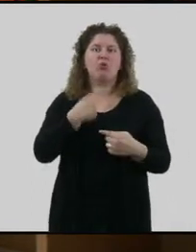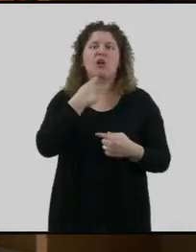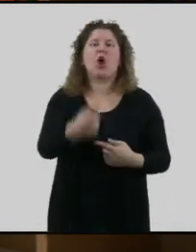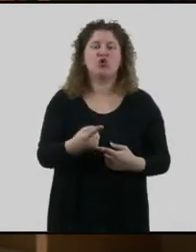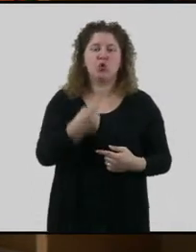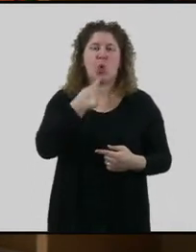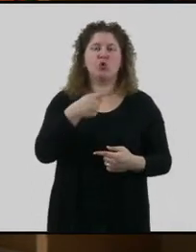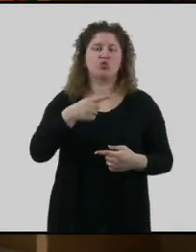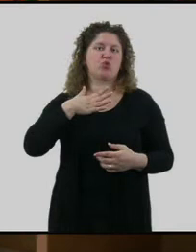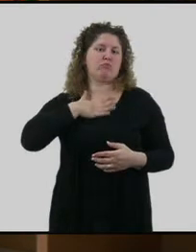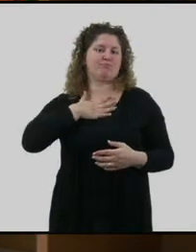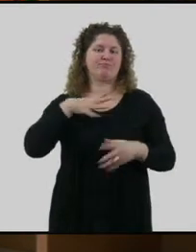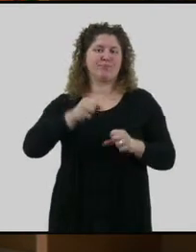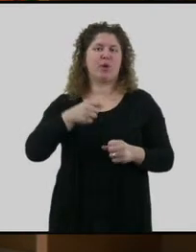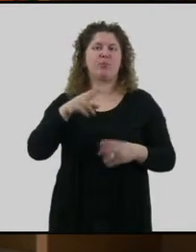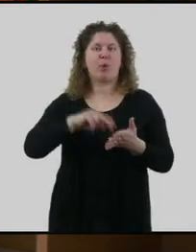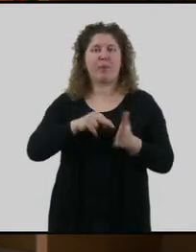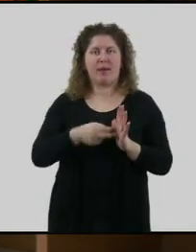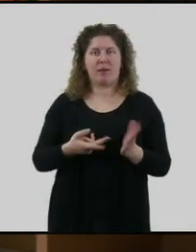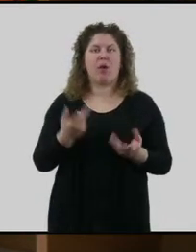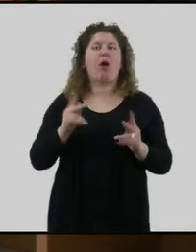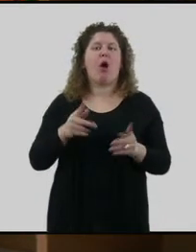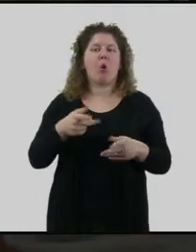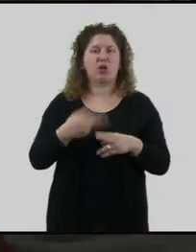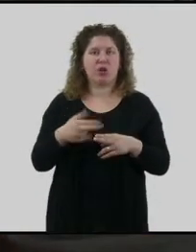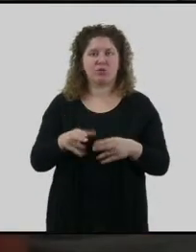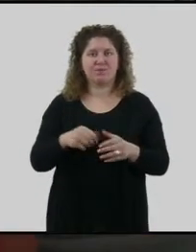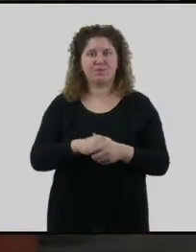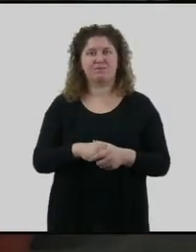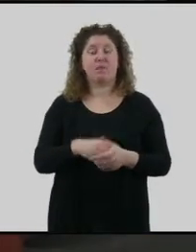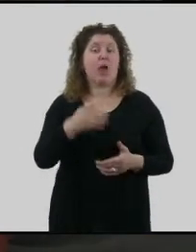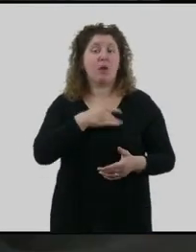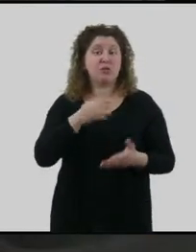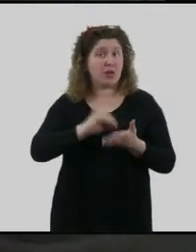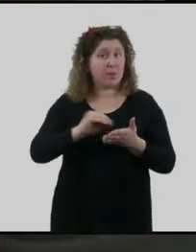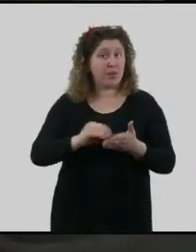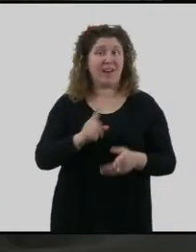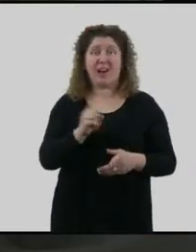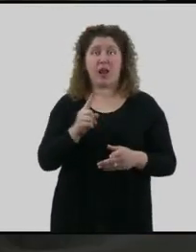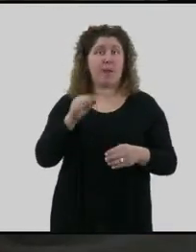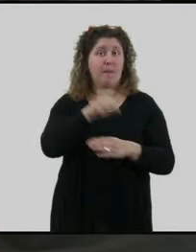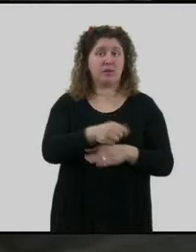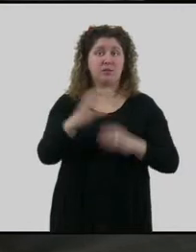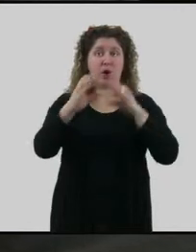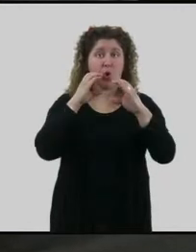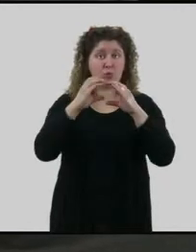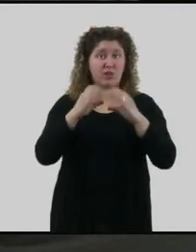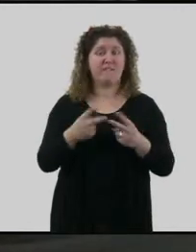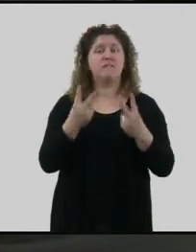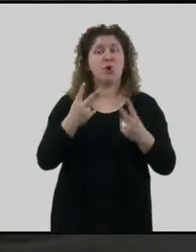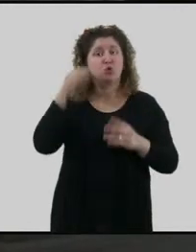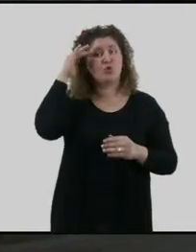probleme i prorađivati ih kako da ih riješe u svojoj svakodnevnici. Emocionalna pismenost te